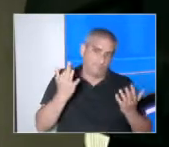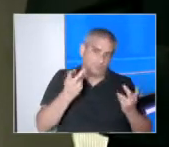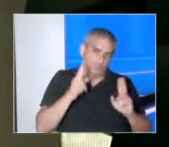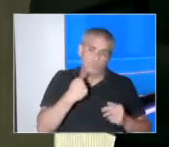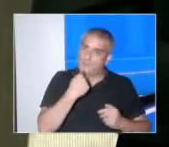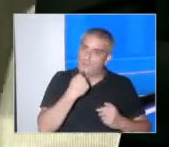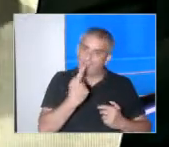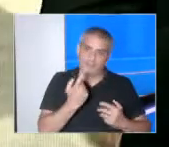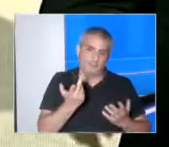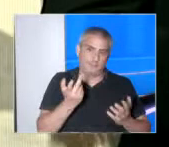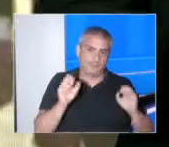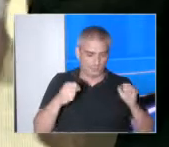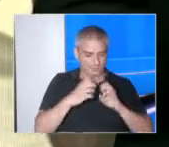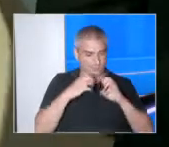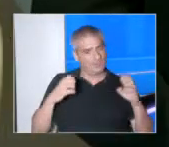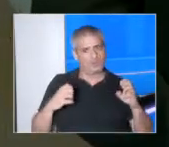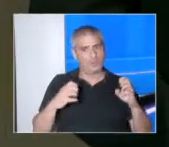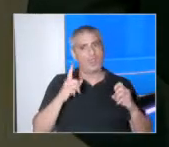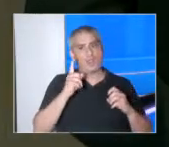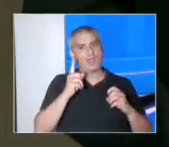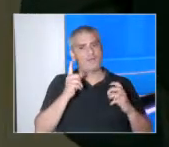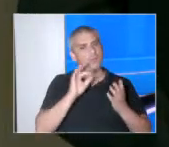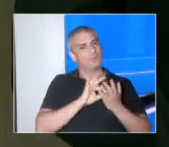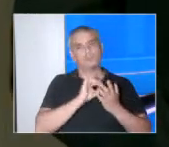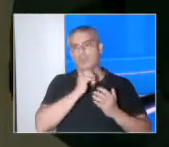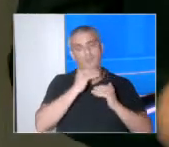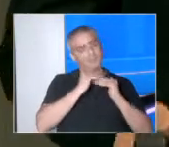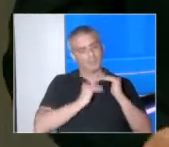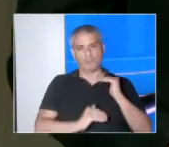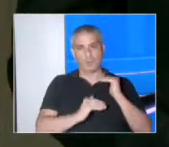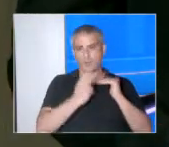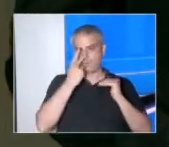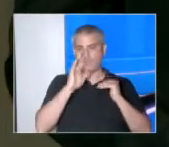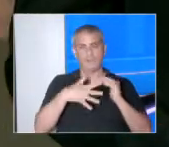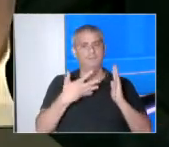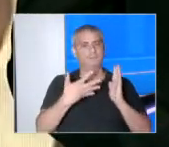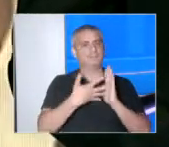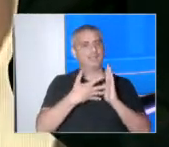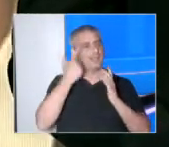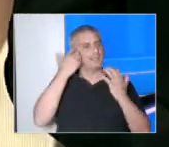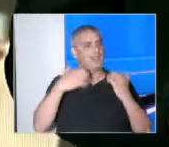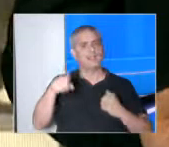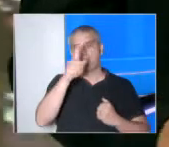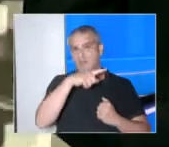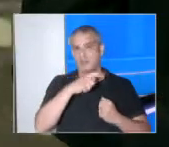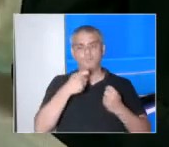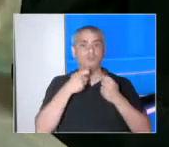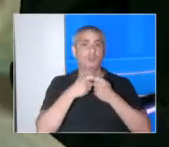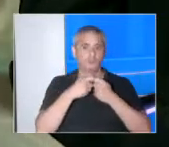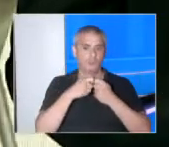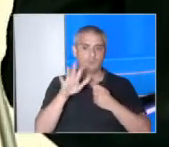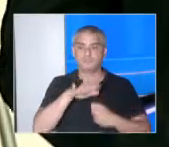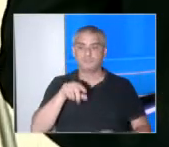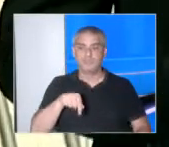אפשר להגדיר את הנשיאות שלו ארוכה, בנקודה אולי הכי נמוכה, רואים את זה גם בסקרי דעת הקהל, בכל מה שקשור